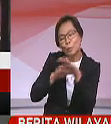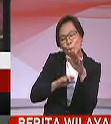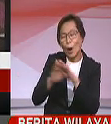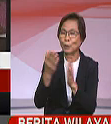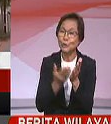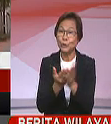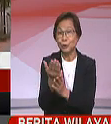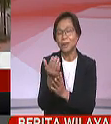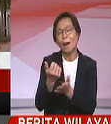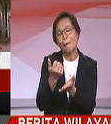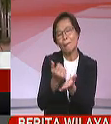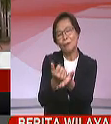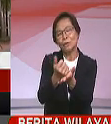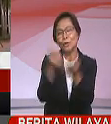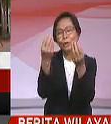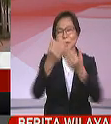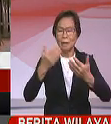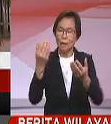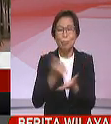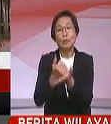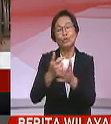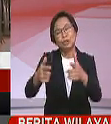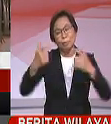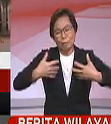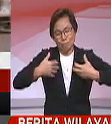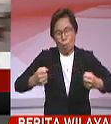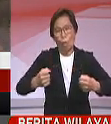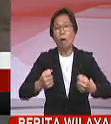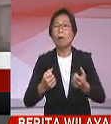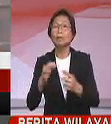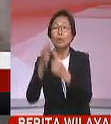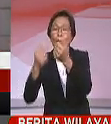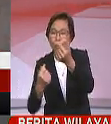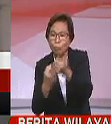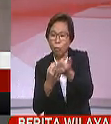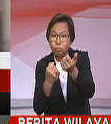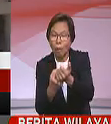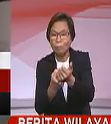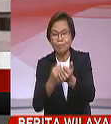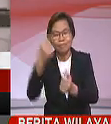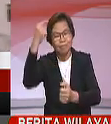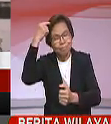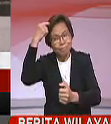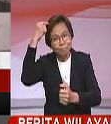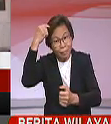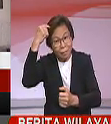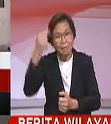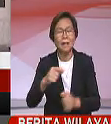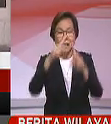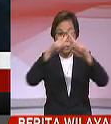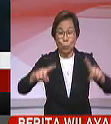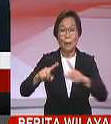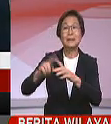sekaligus berupaya membantu kadar penyembuhan terutama menerusi sokongan kesehatan mental dewan asal akan